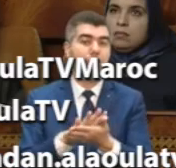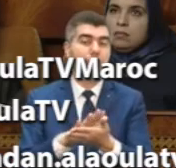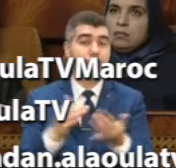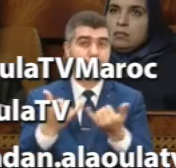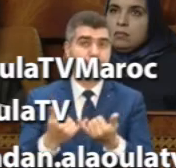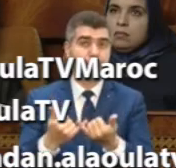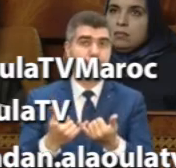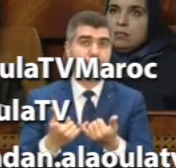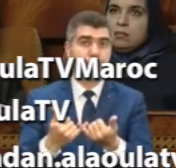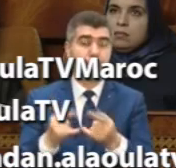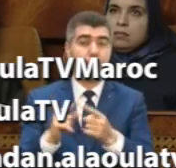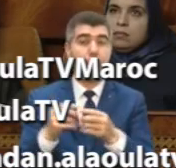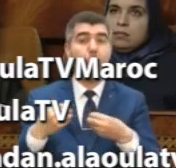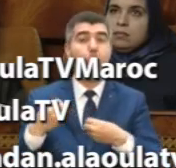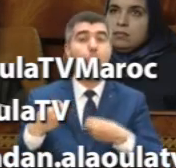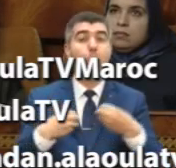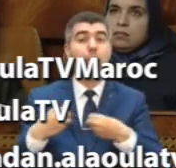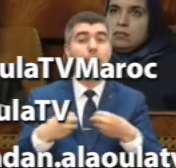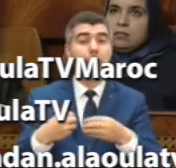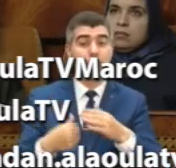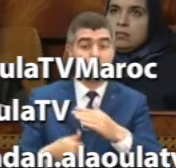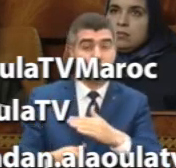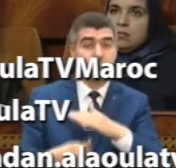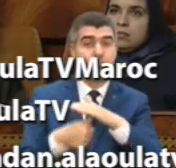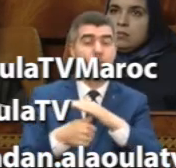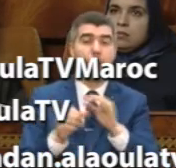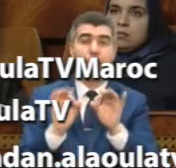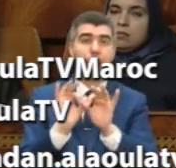هذه المؤسسة ما عندهاش مدير. جيتوا في 20 مايو